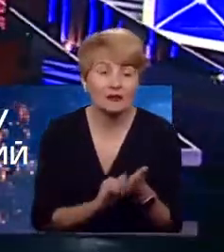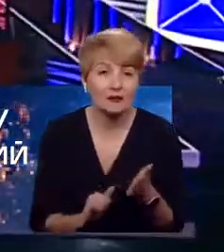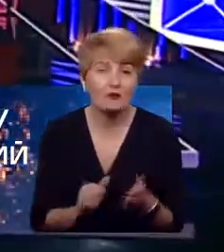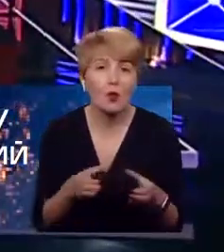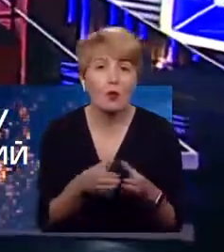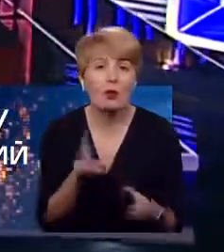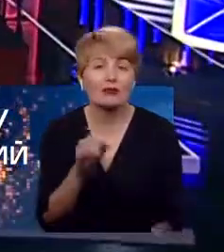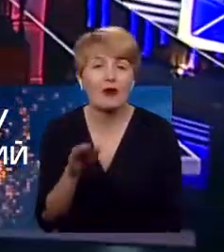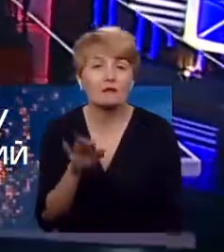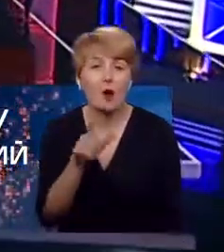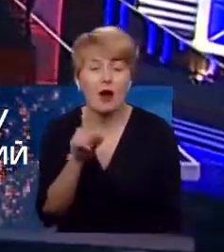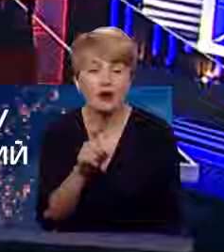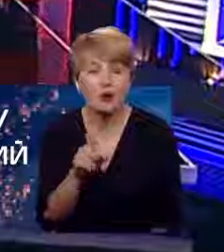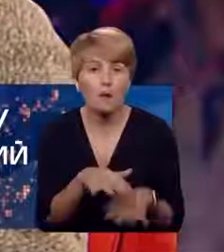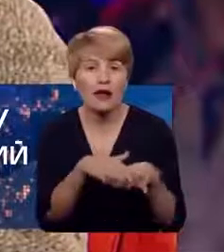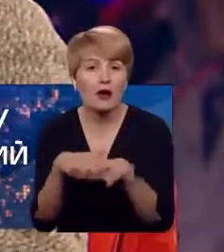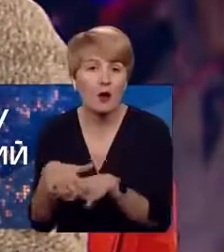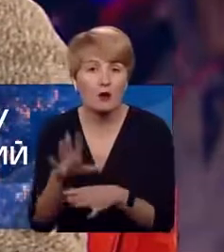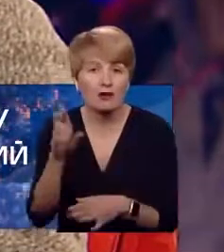«Нафтогаз» перерахує в бюджет?